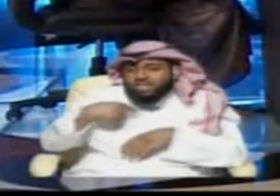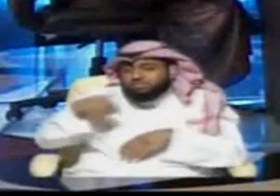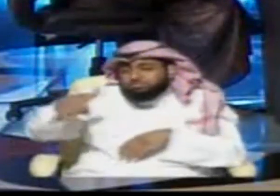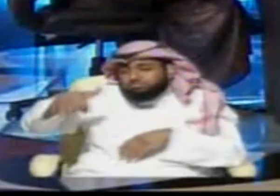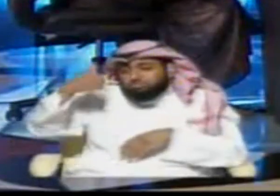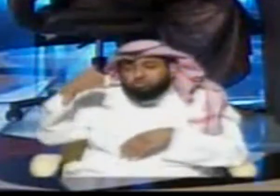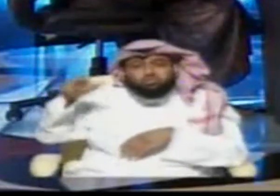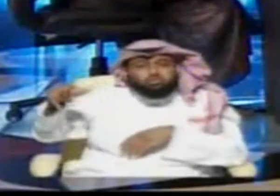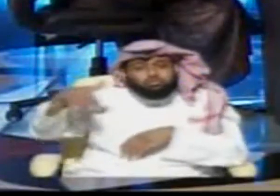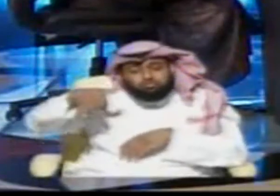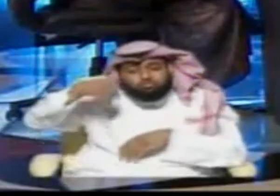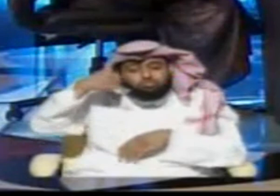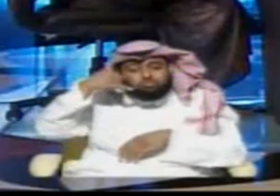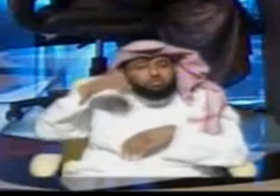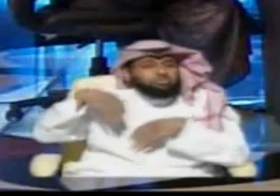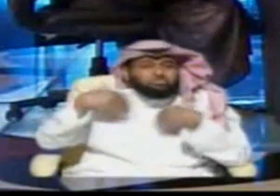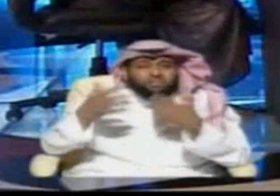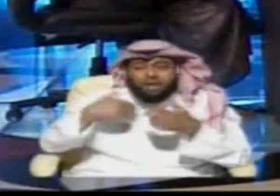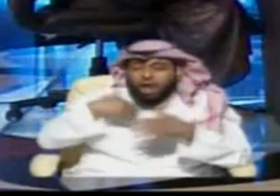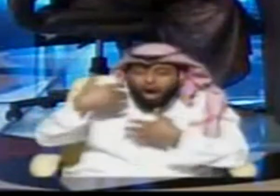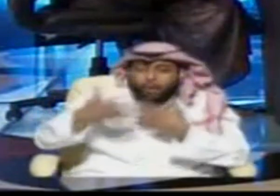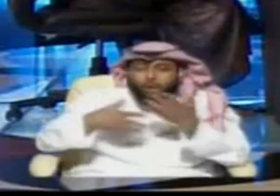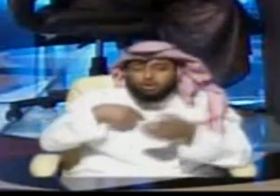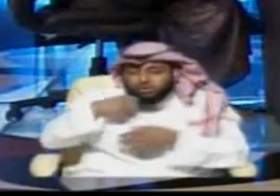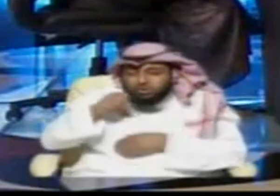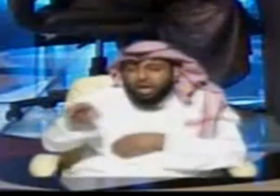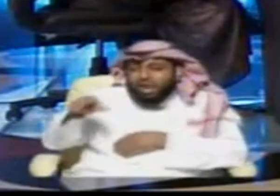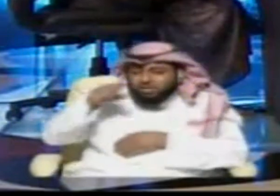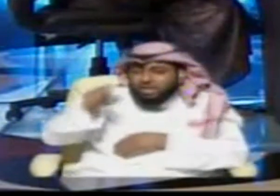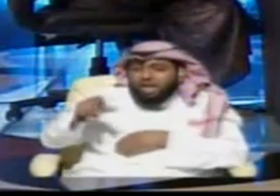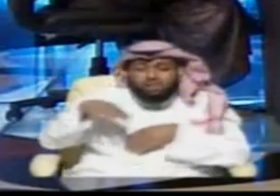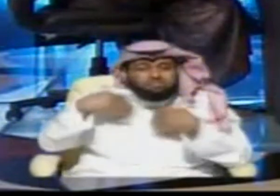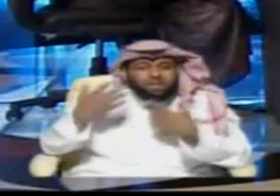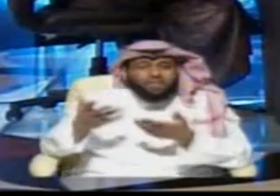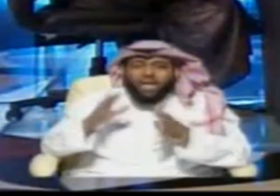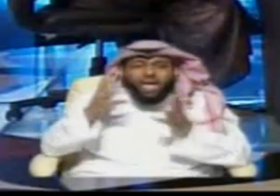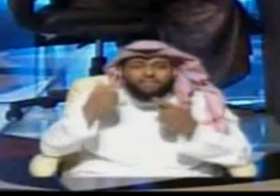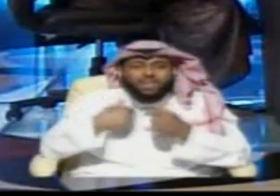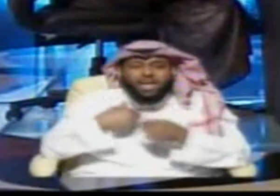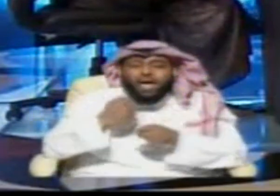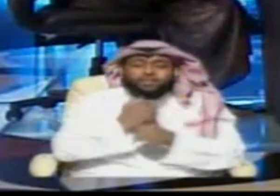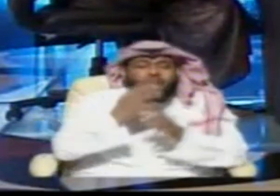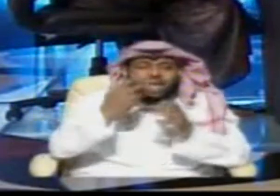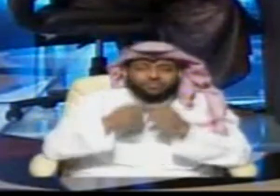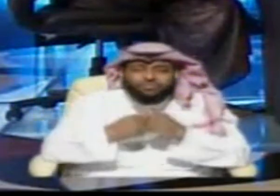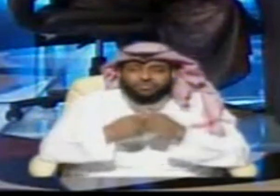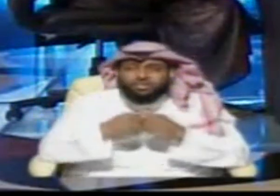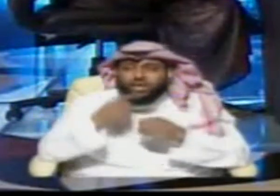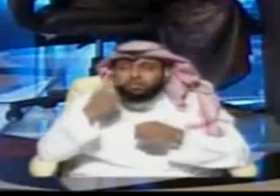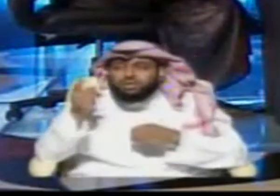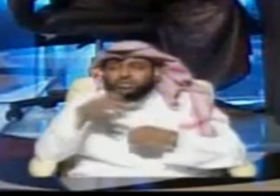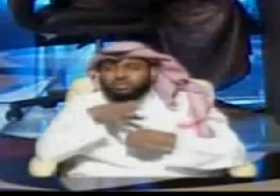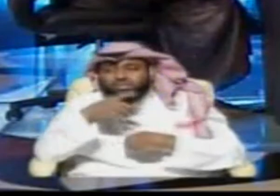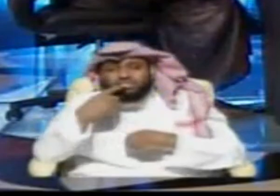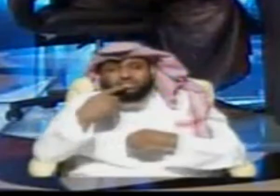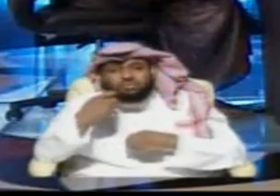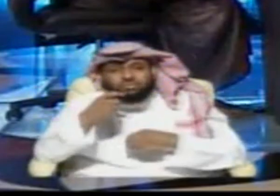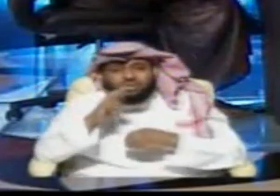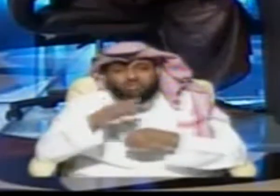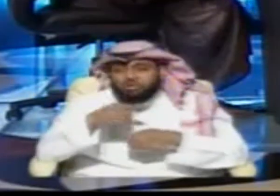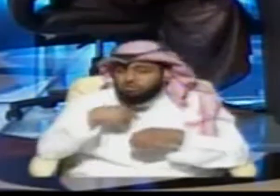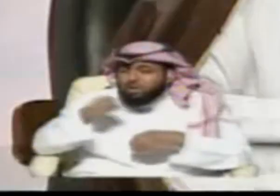معهم كثيرا، فما الحكم في هذا وهل علي ذنب؟ إذا كان ليس وسيلة للتواصل لهذا فلا ذنب